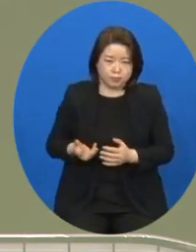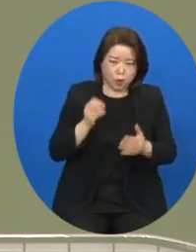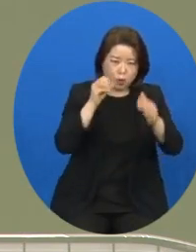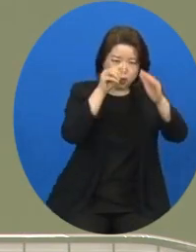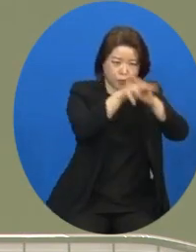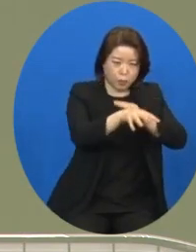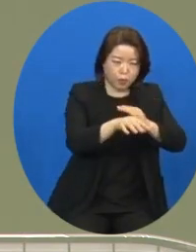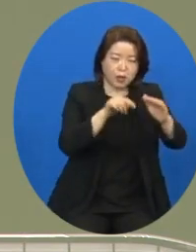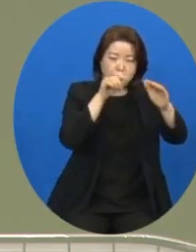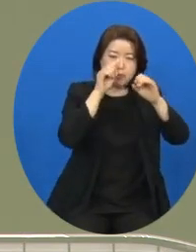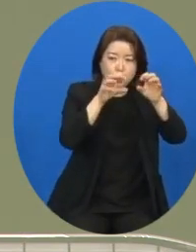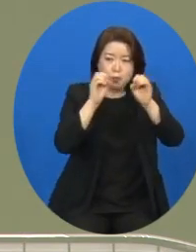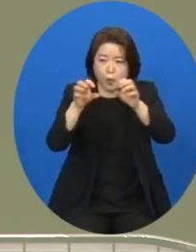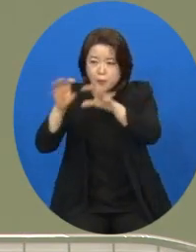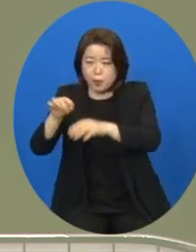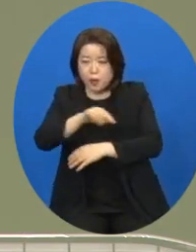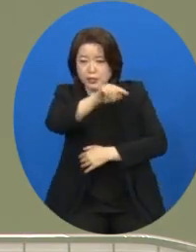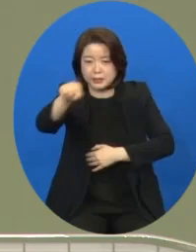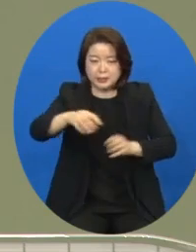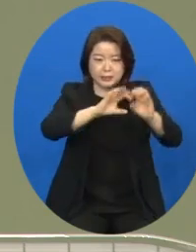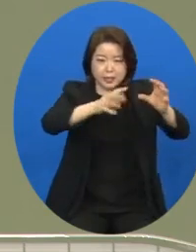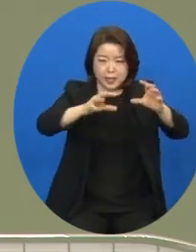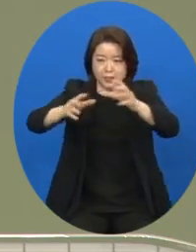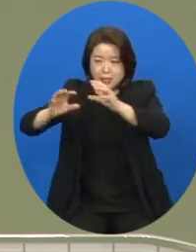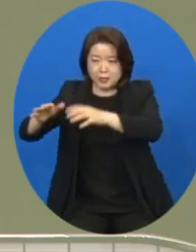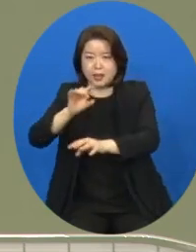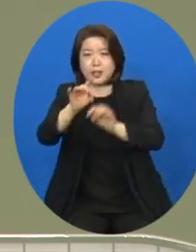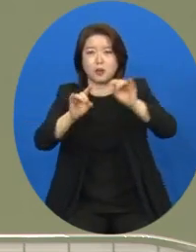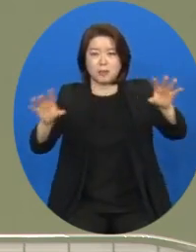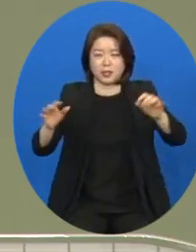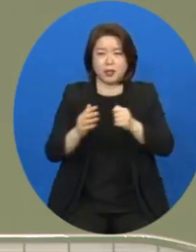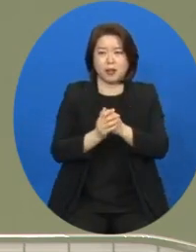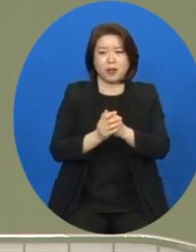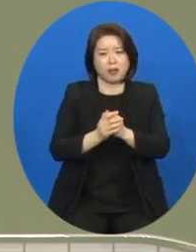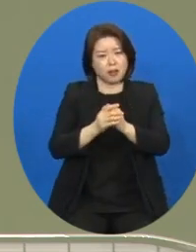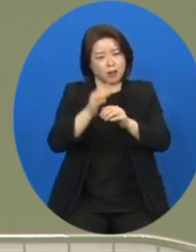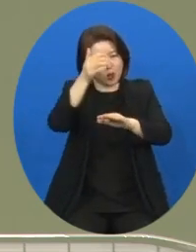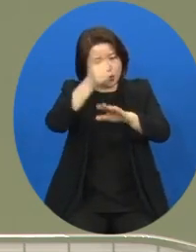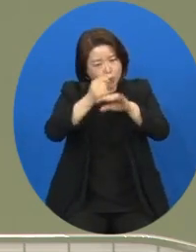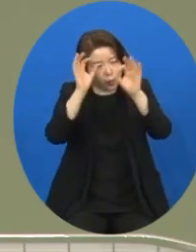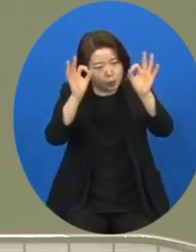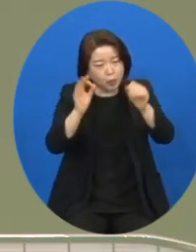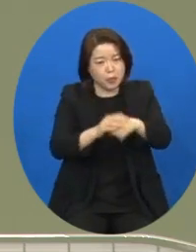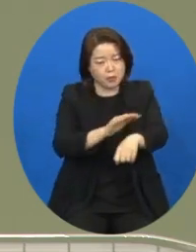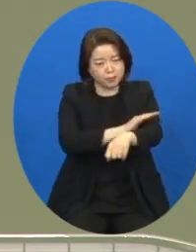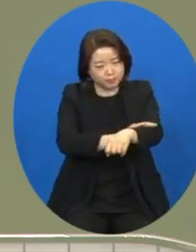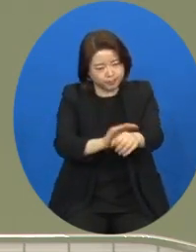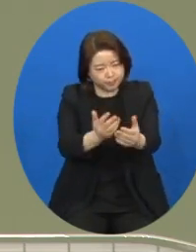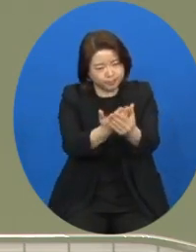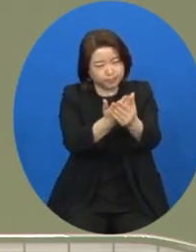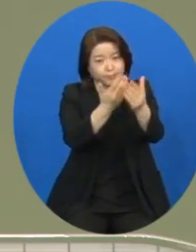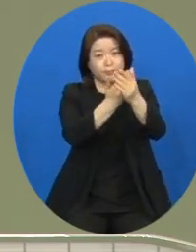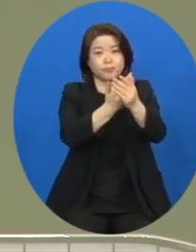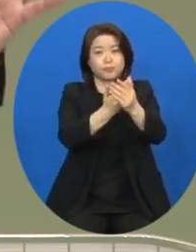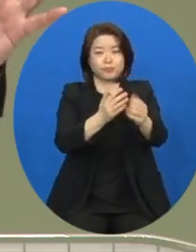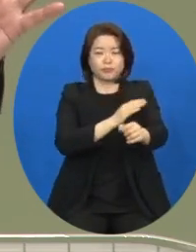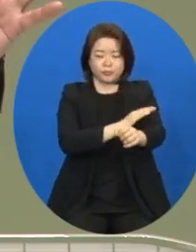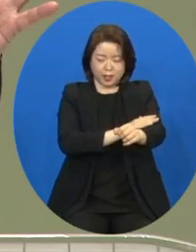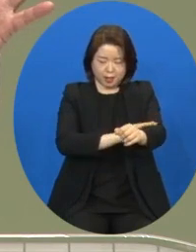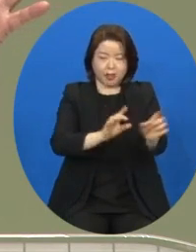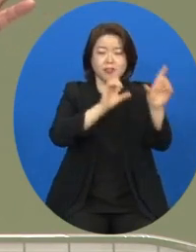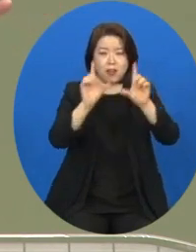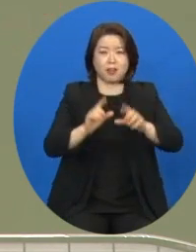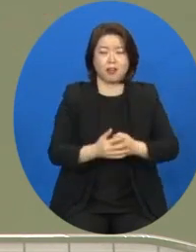민족들마다 어쩌면 그렇게 아주 풍요롭게 잘 사는 나라가 되는 거죠.